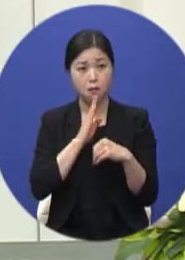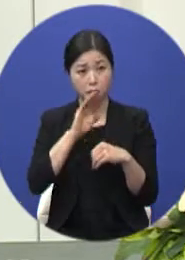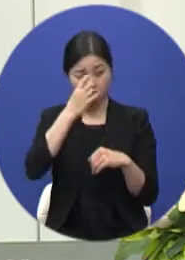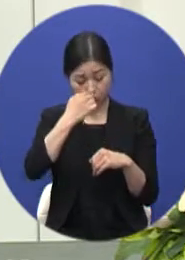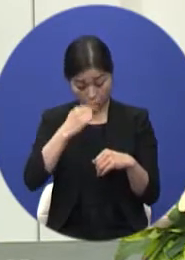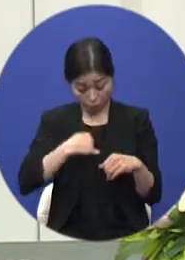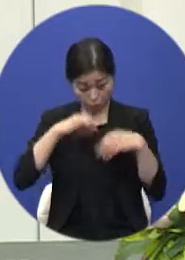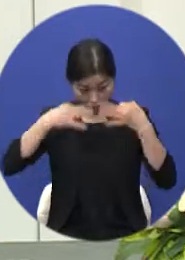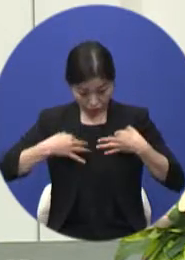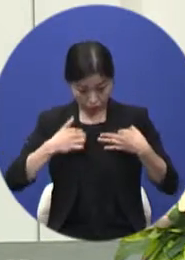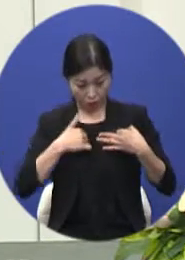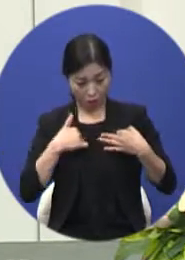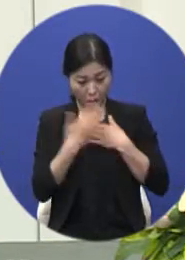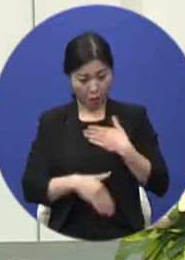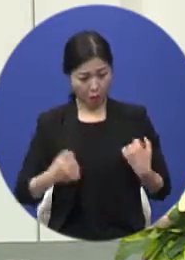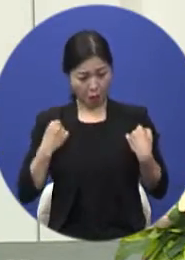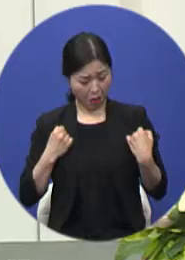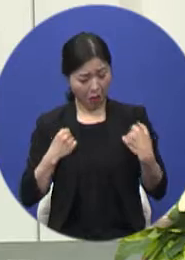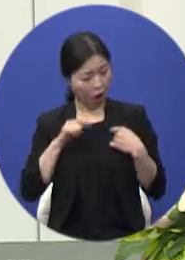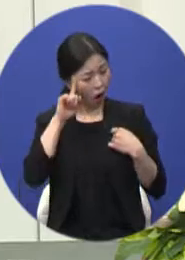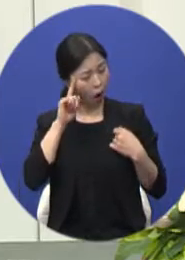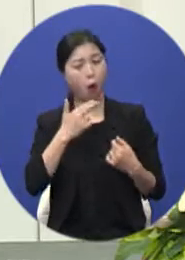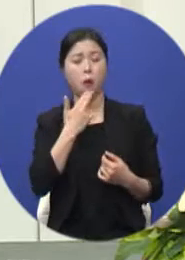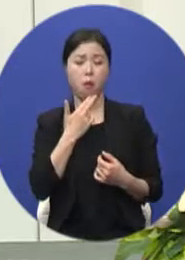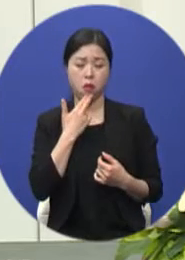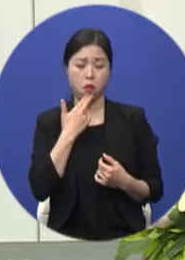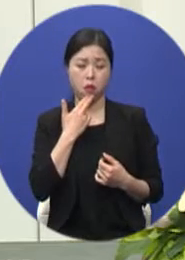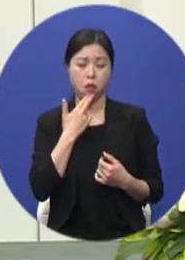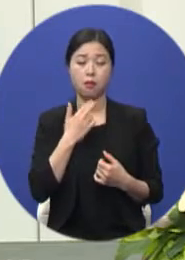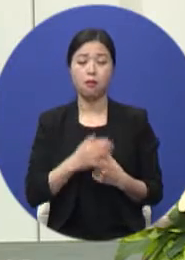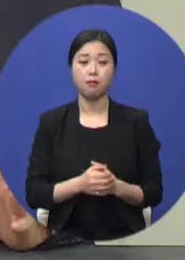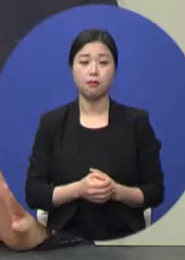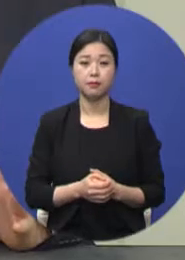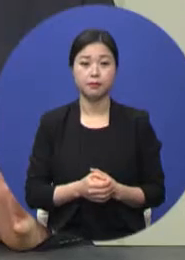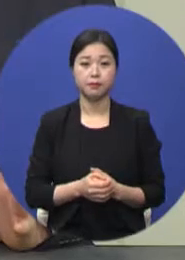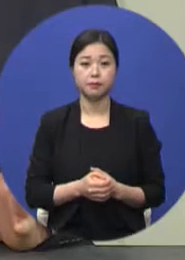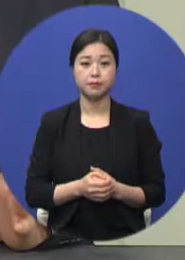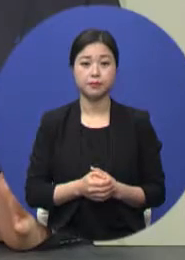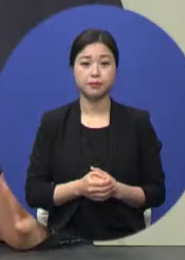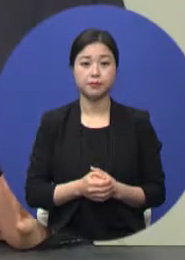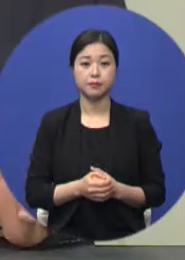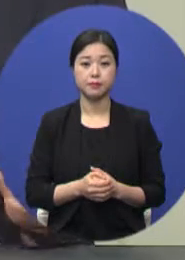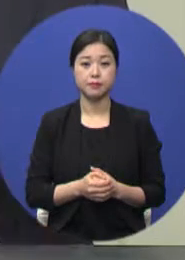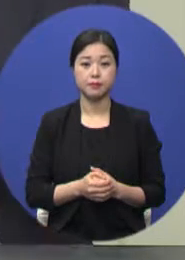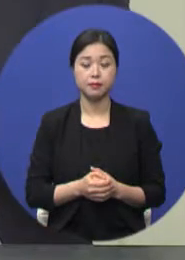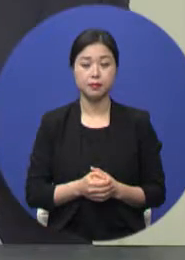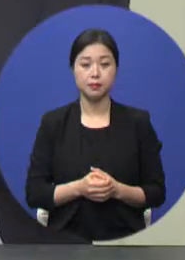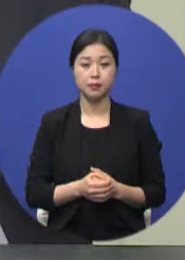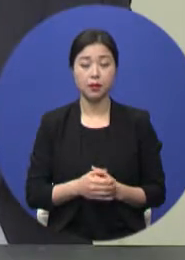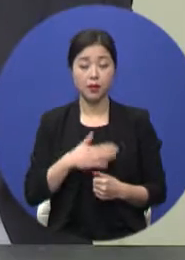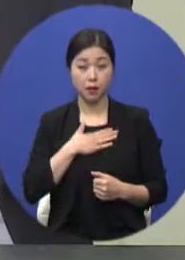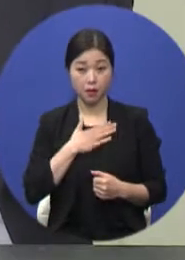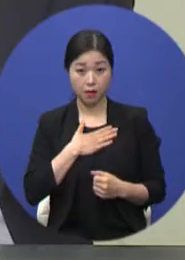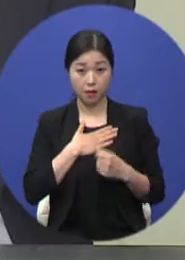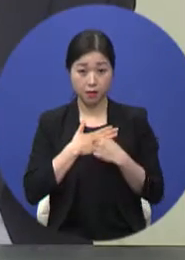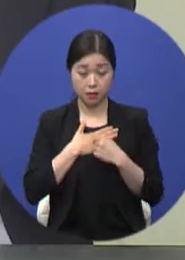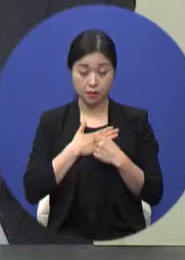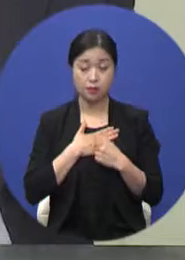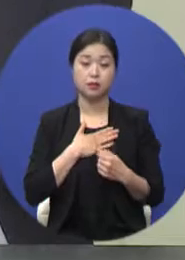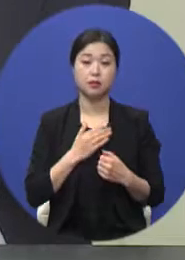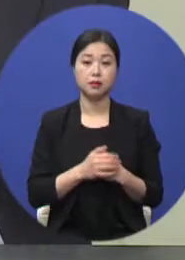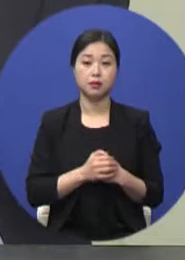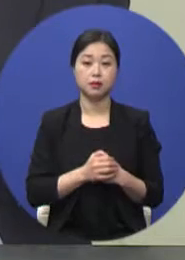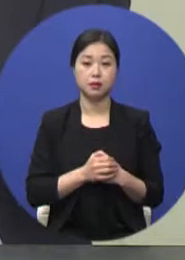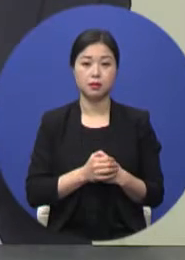건강은 자기 건강은 못 챙기는 경우가 많아요. 네, 여태까지 이제 살면서 사시면서 본인은 진짜 항상 그